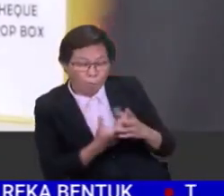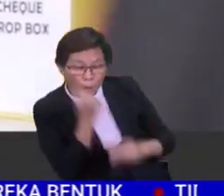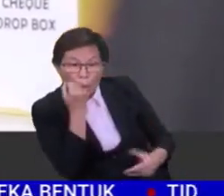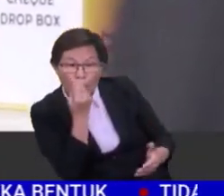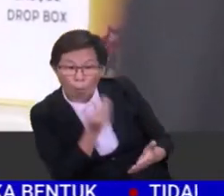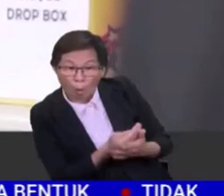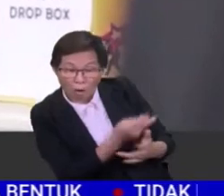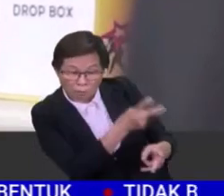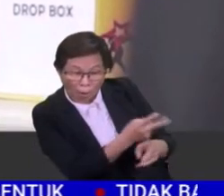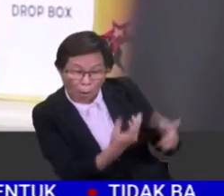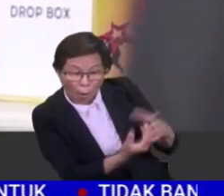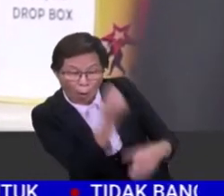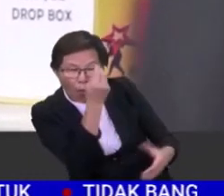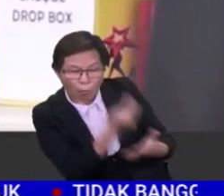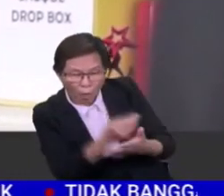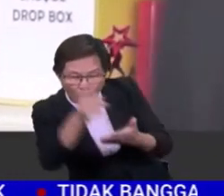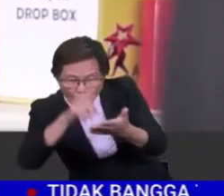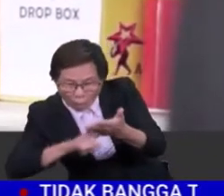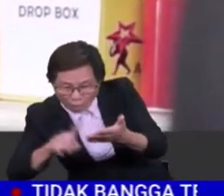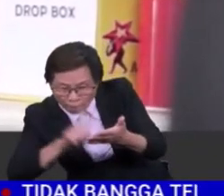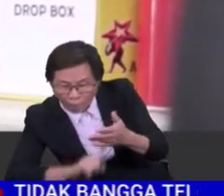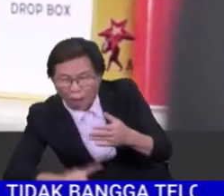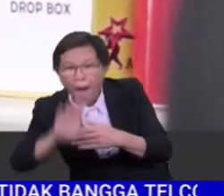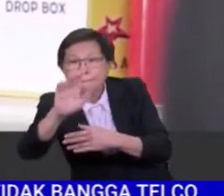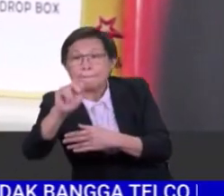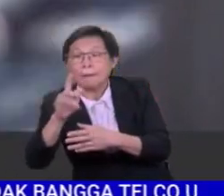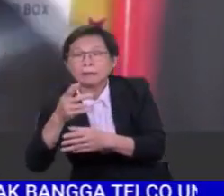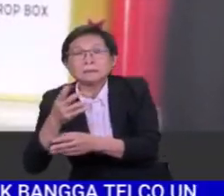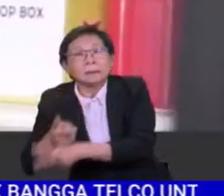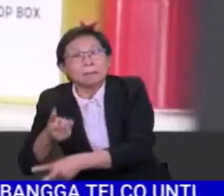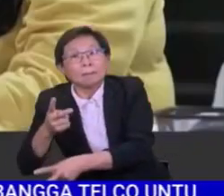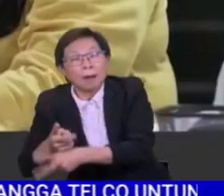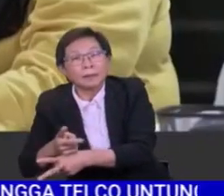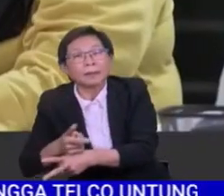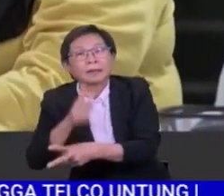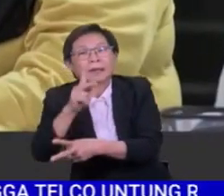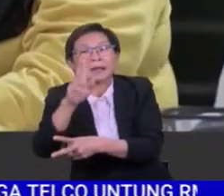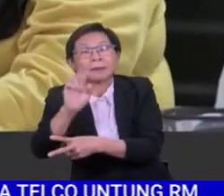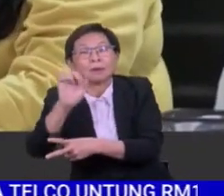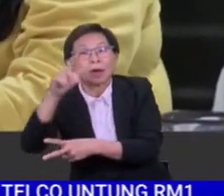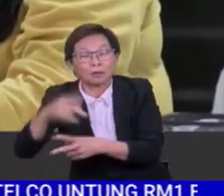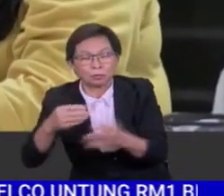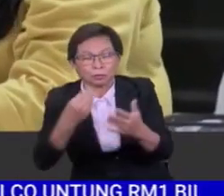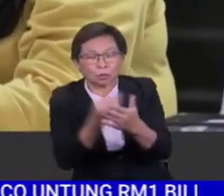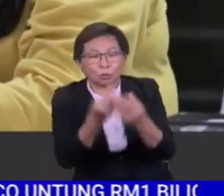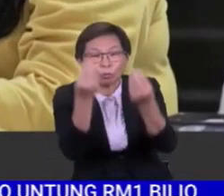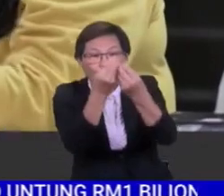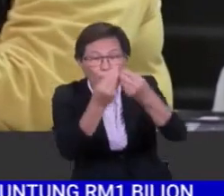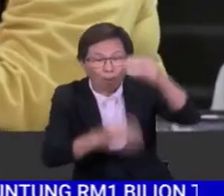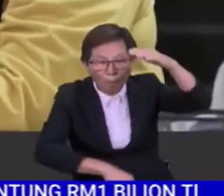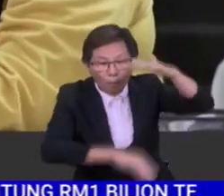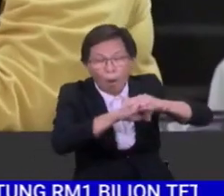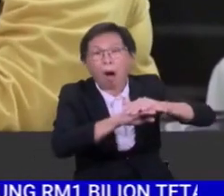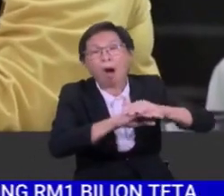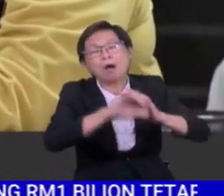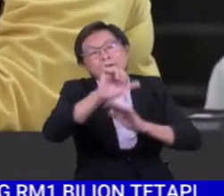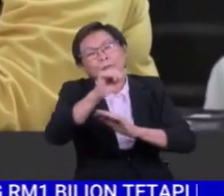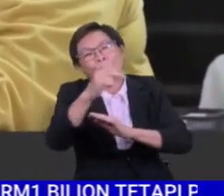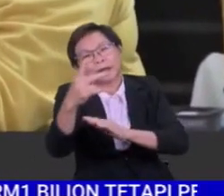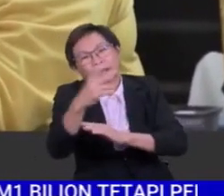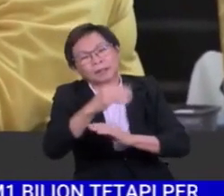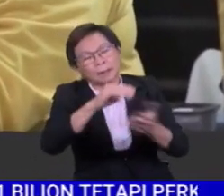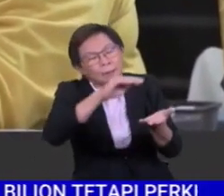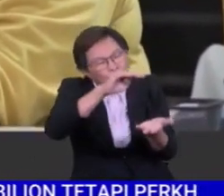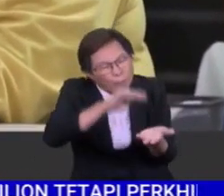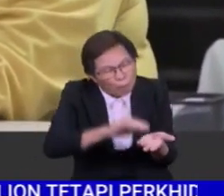simpanan yang digalakkan menyemak bagi simpanan ke12v jumlah maksimum yang boleh dikeluarkan ialah 10.000 Ringgit dan